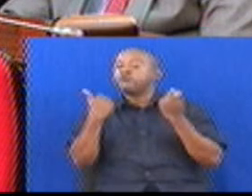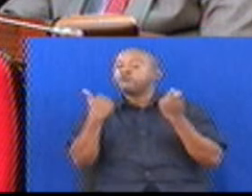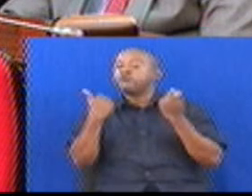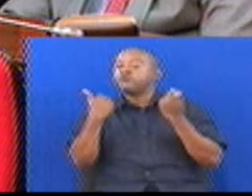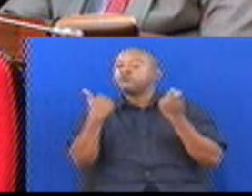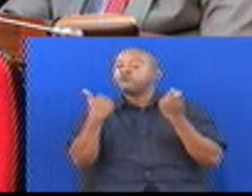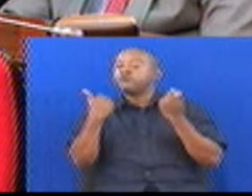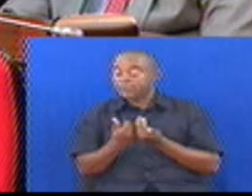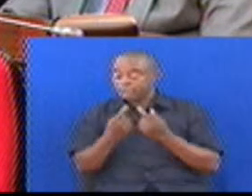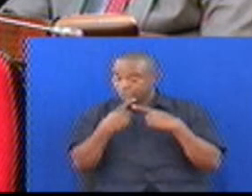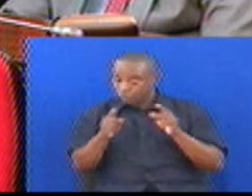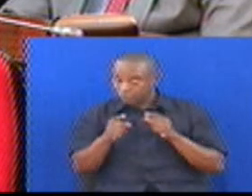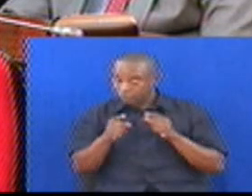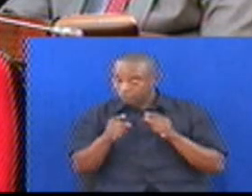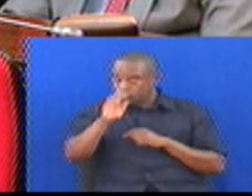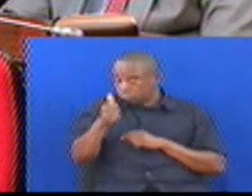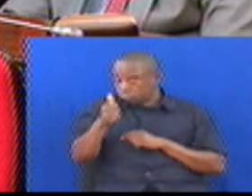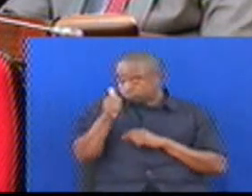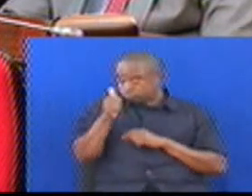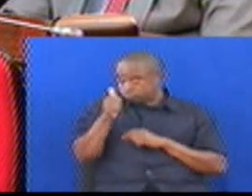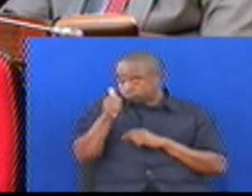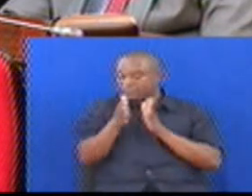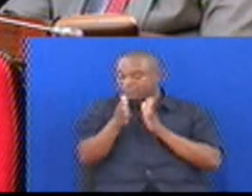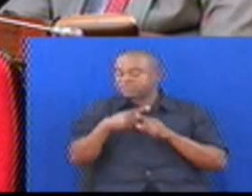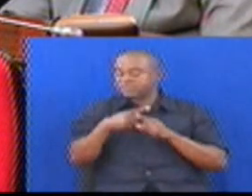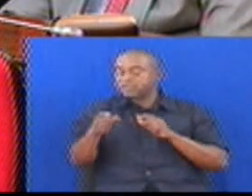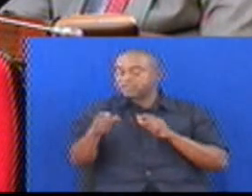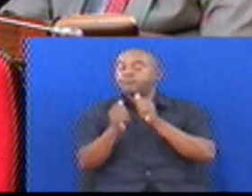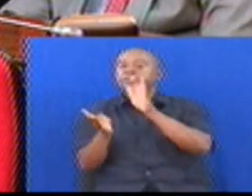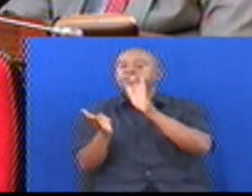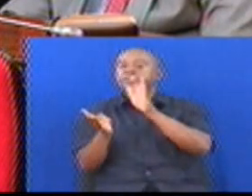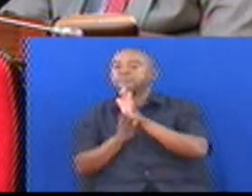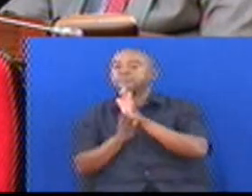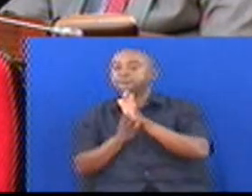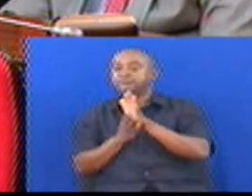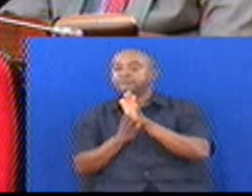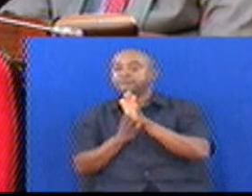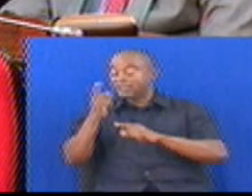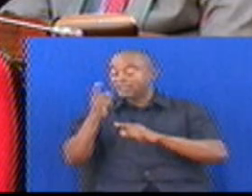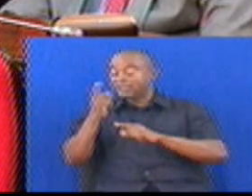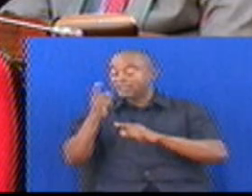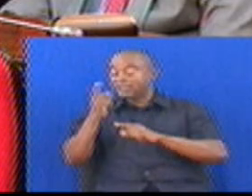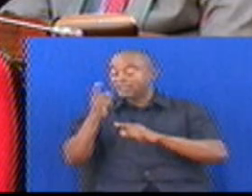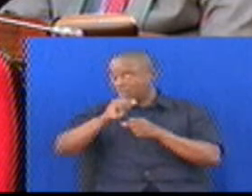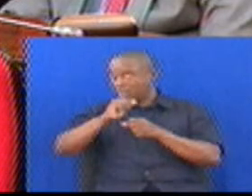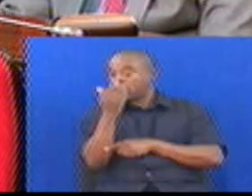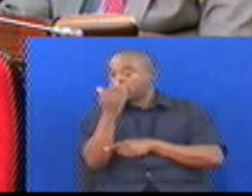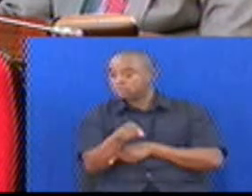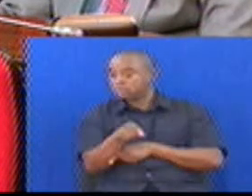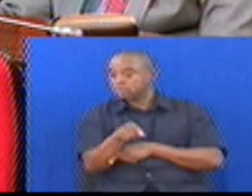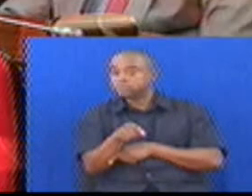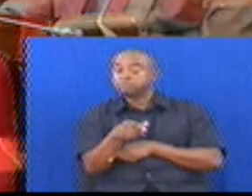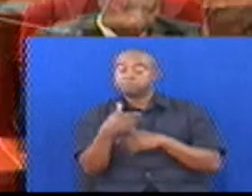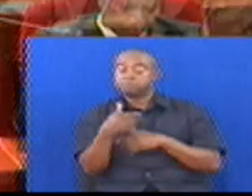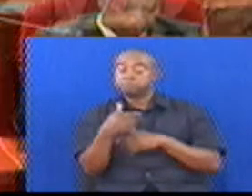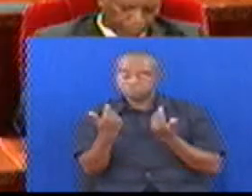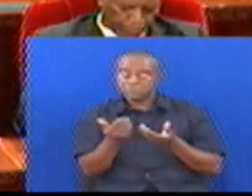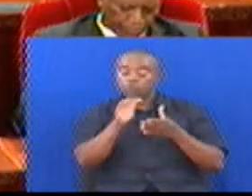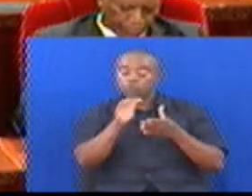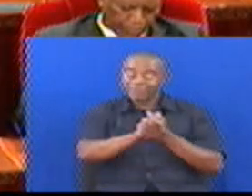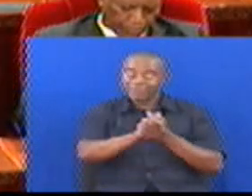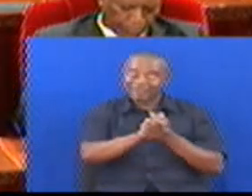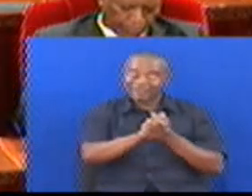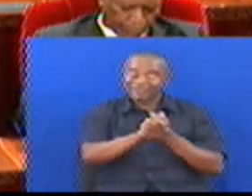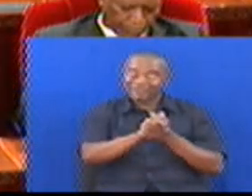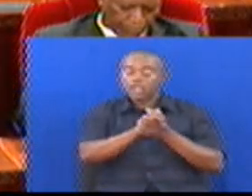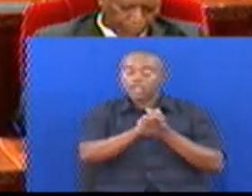ya 119 ya mwaka 2015. Aidha, chini ya serikali ya awamu ya tano, umoja, amani na usalama